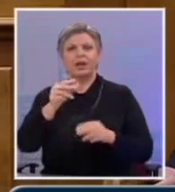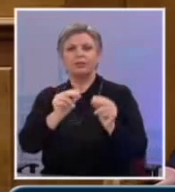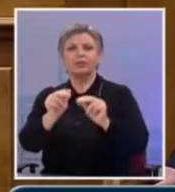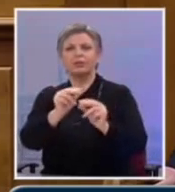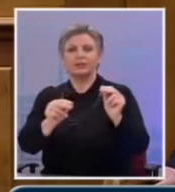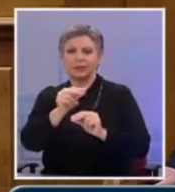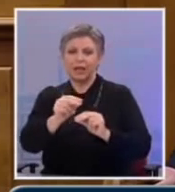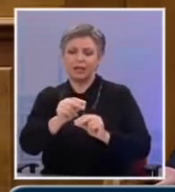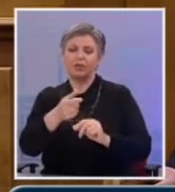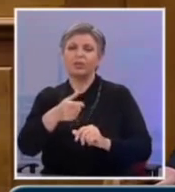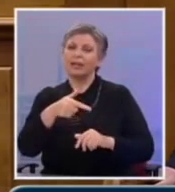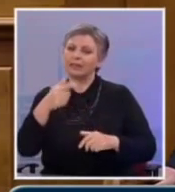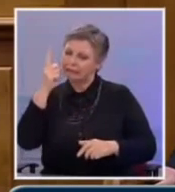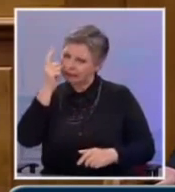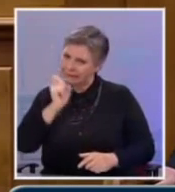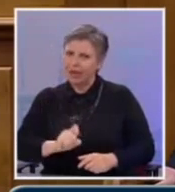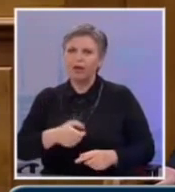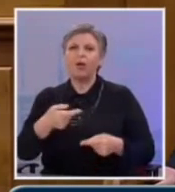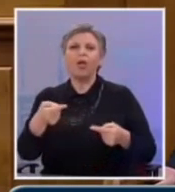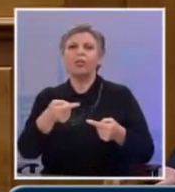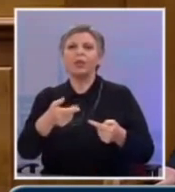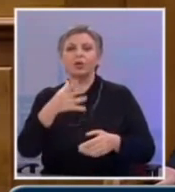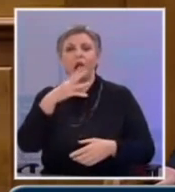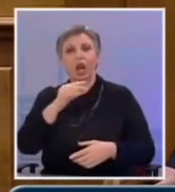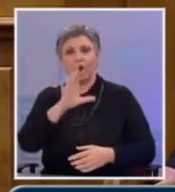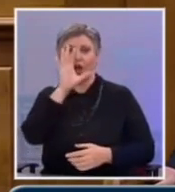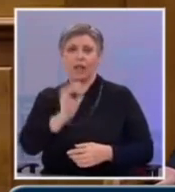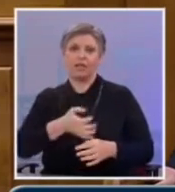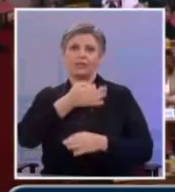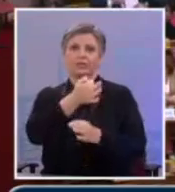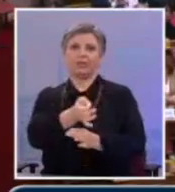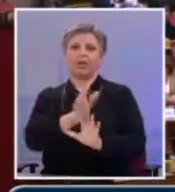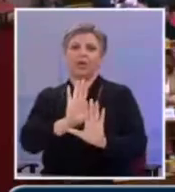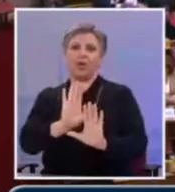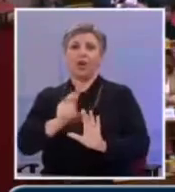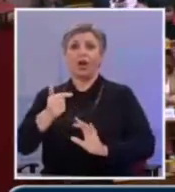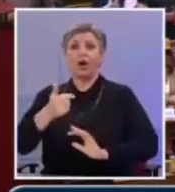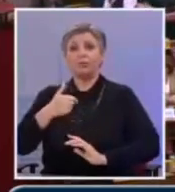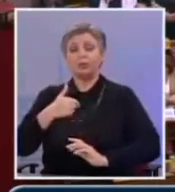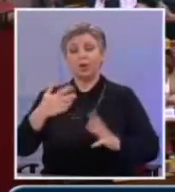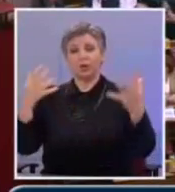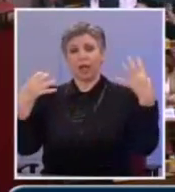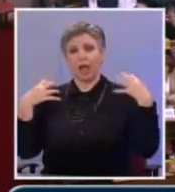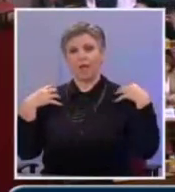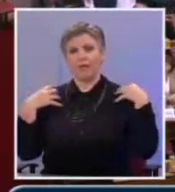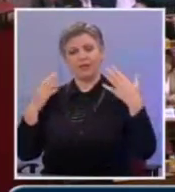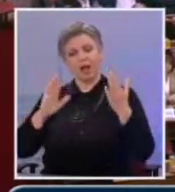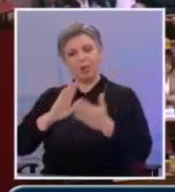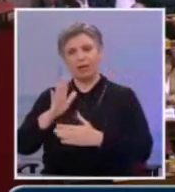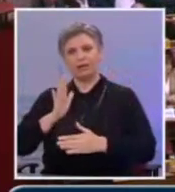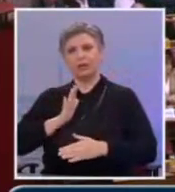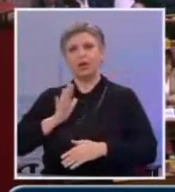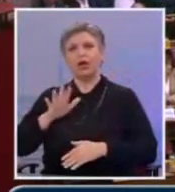αφήστε με. Ξέρω ότι κάποιους ενοχλούν οι αλήθειες, αλλά θα ειπωθούν. Έχουμε ευθύνη απέναντι στον ελληνικό λαό που μας παρακολουθεί.